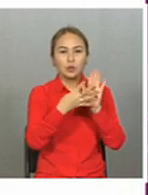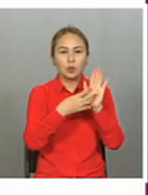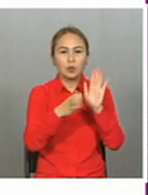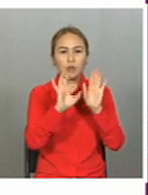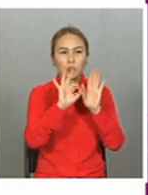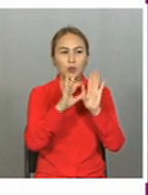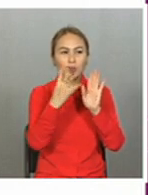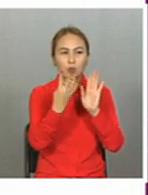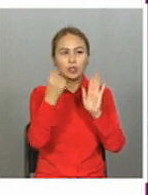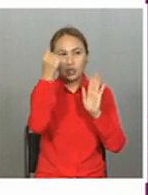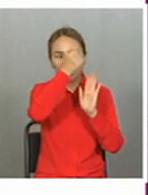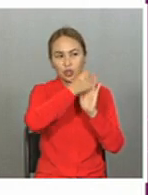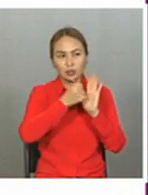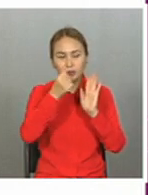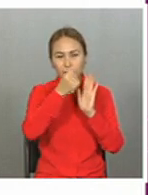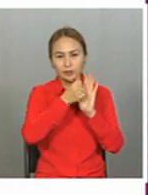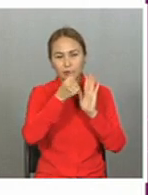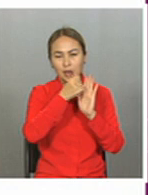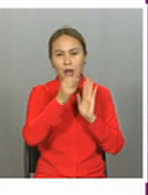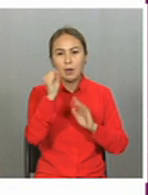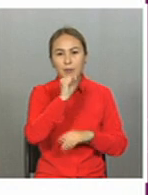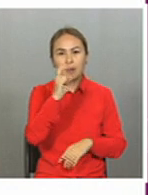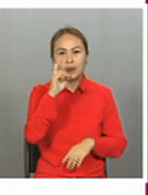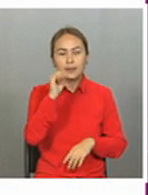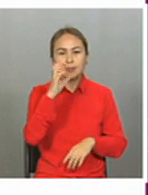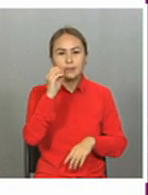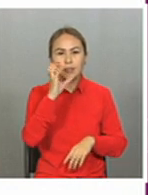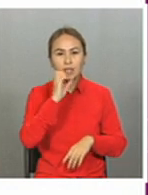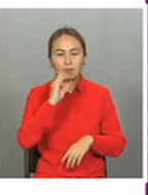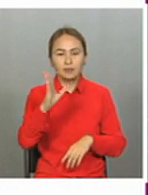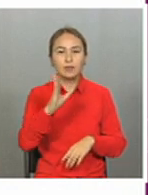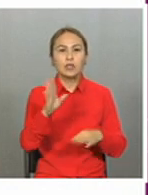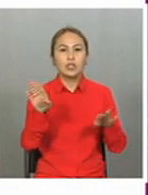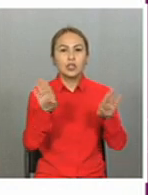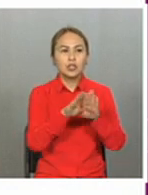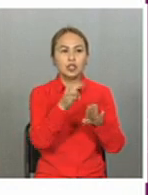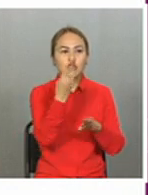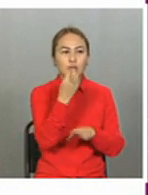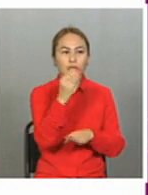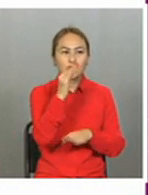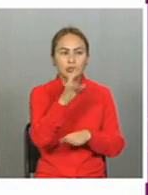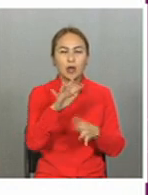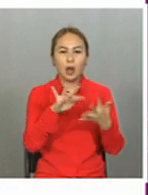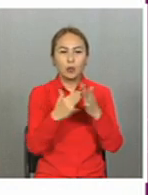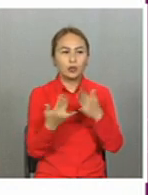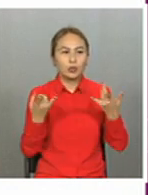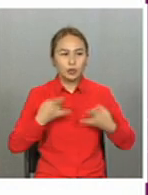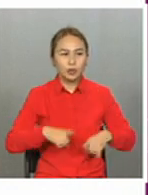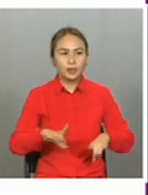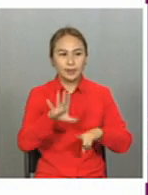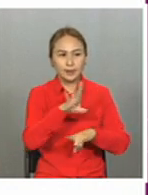1904 жылы Әбілхан Қастеев Шежін ауылында дүниеге келді.